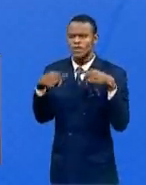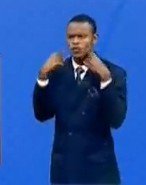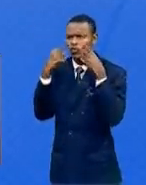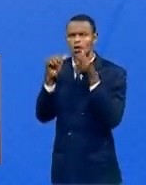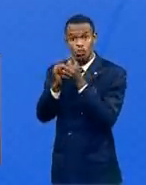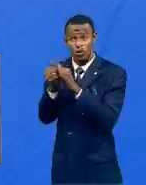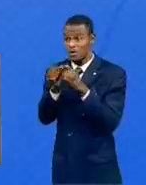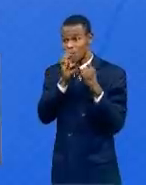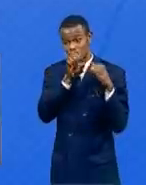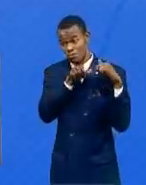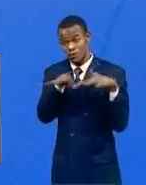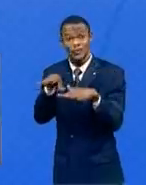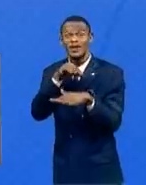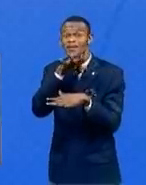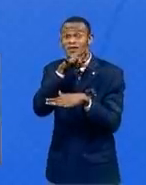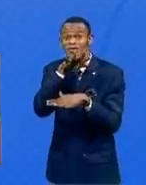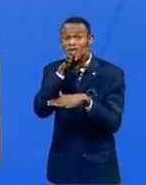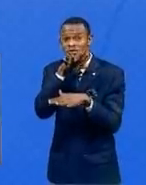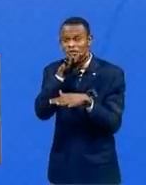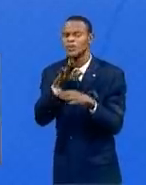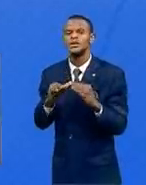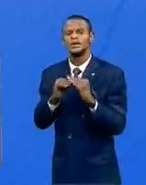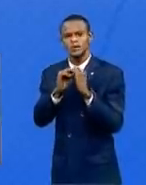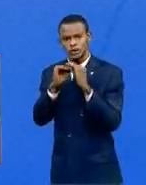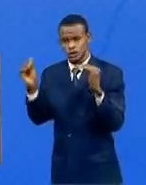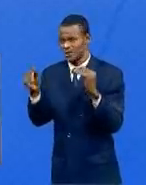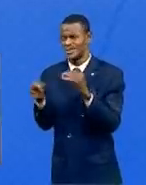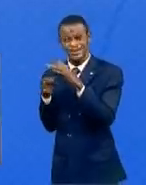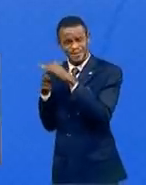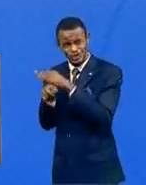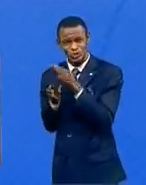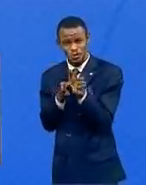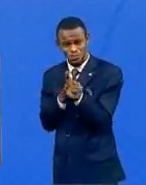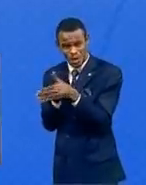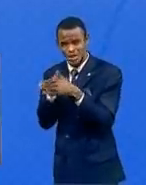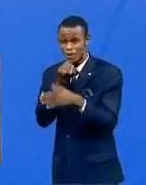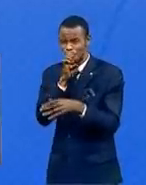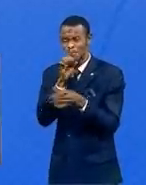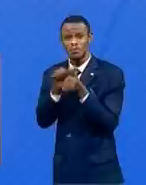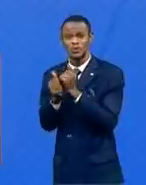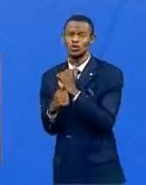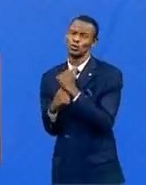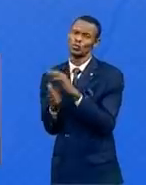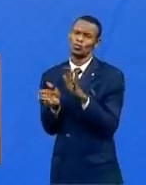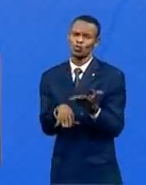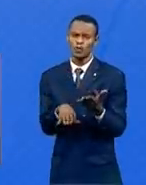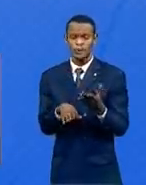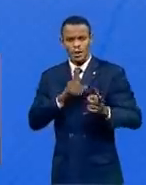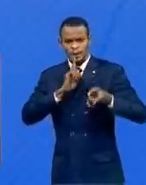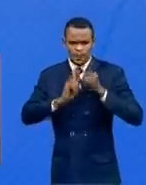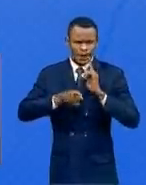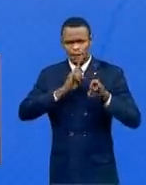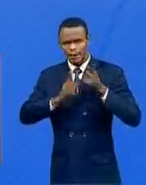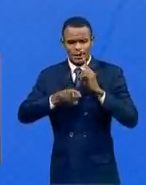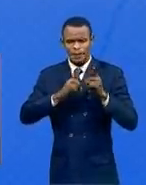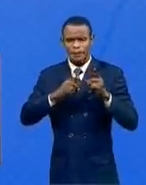des substances ayant causé mort d'homme et détruit la biodiversité. Après débat et délibération, le Conseil